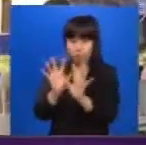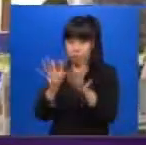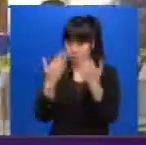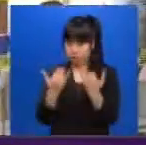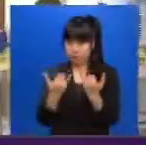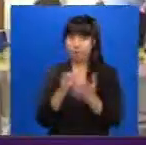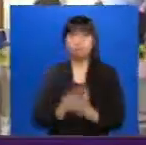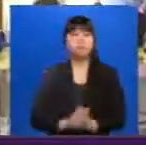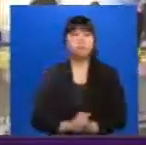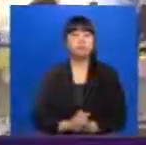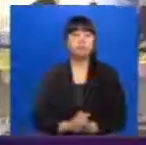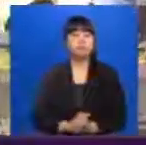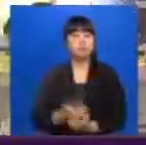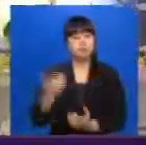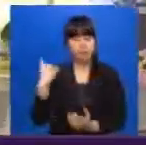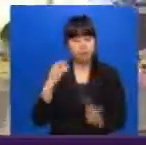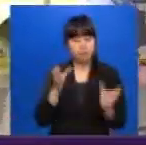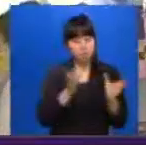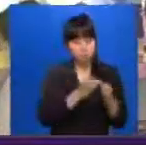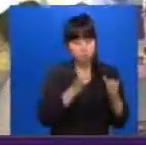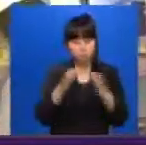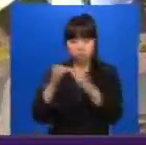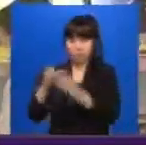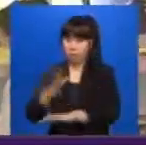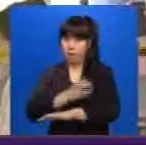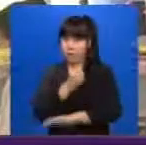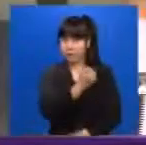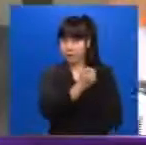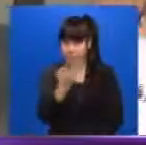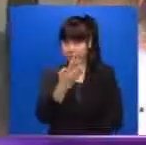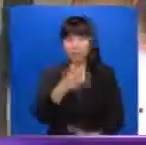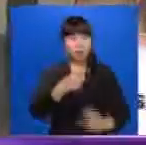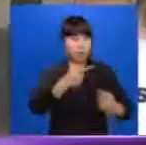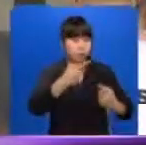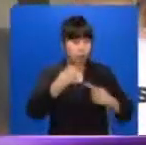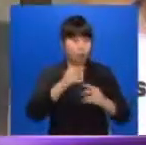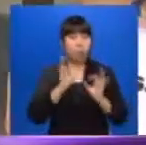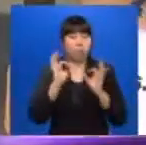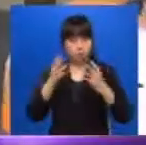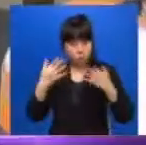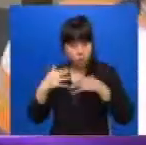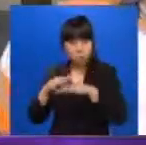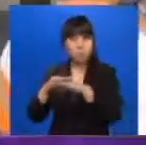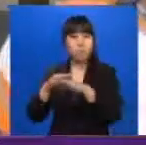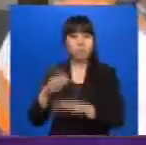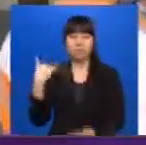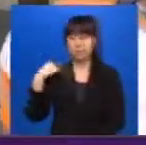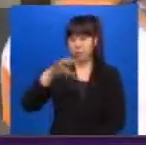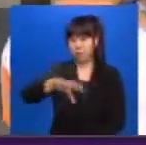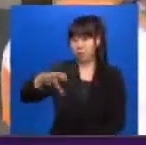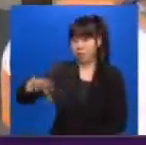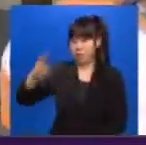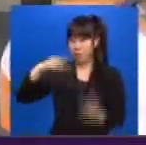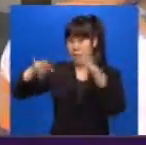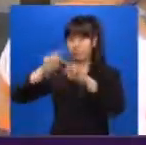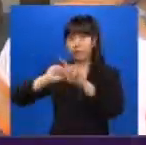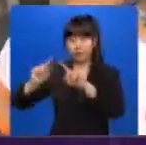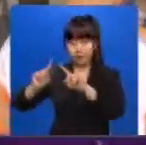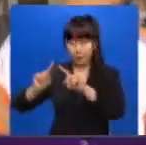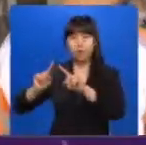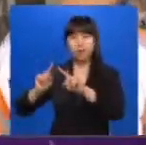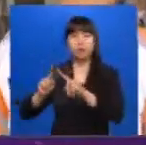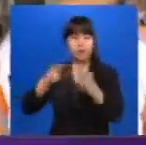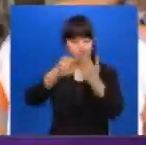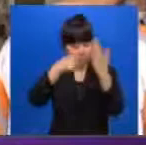กันในวันนี้นะคะเบื้องต้นมี 4พรรคการเมืองค่ะตอบรับเข้าร่วมหารือแล้วรวมไปถึงหน่วยงานทางด้านความมั่นคงซึ่งก็จะได้รับรู้ปัญหา